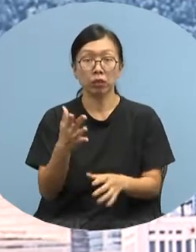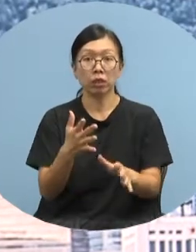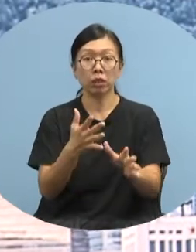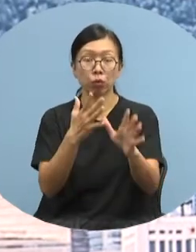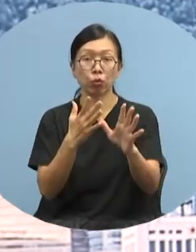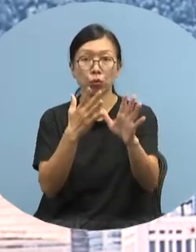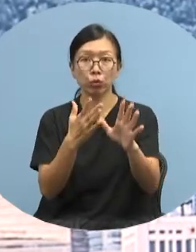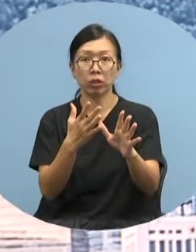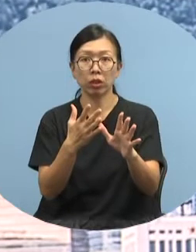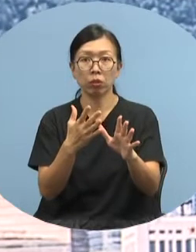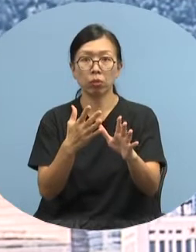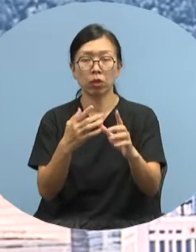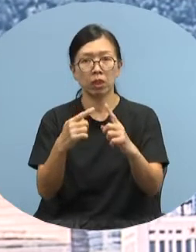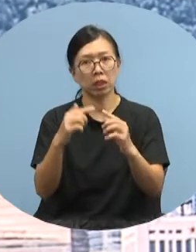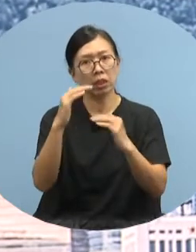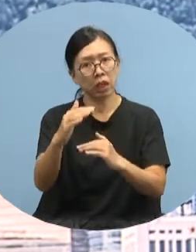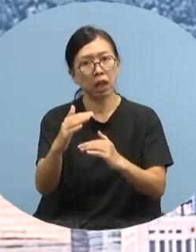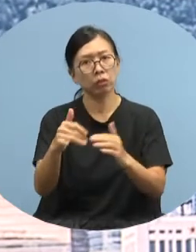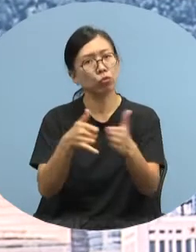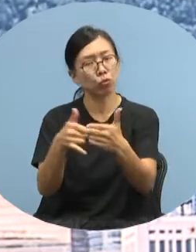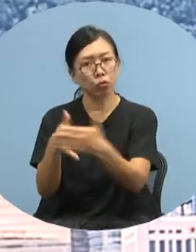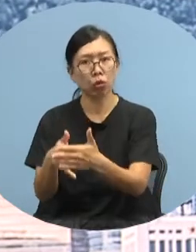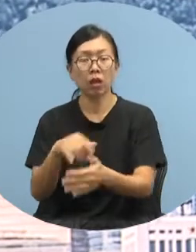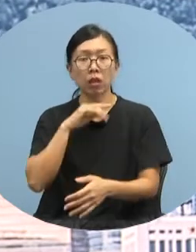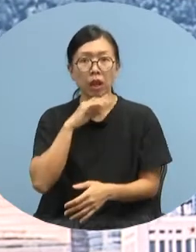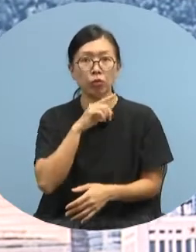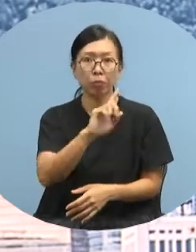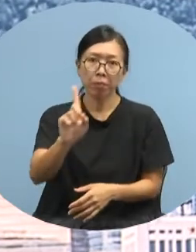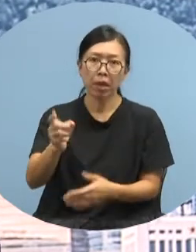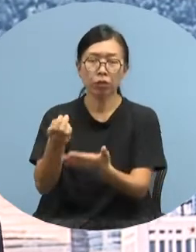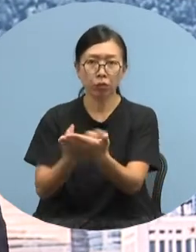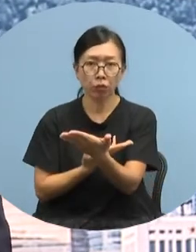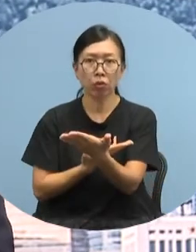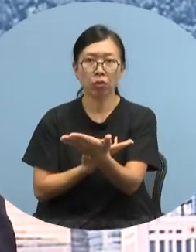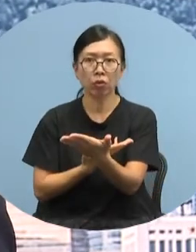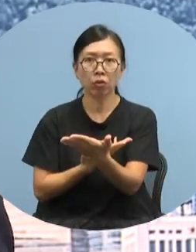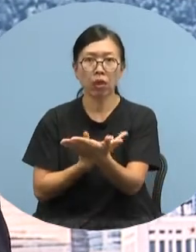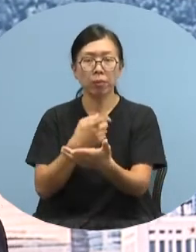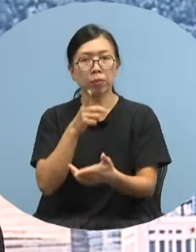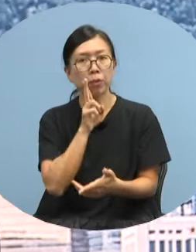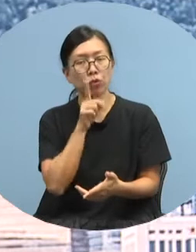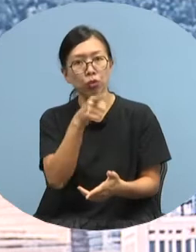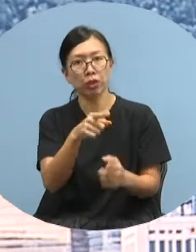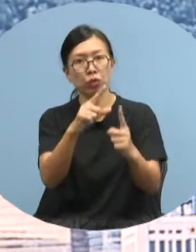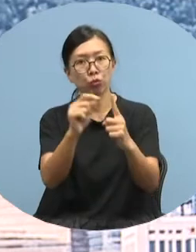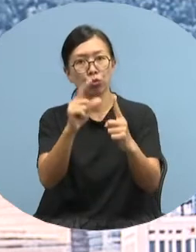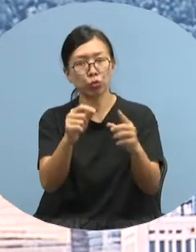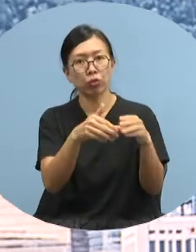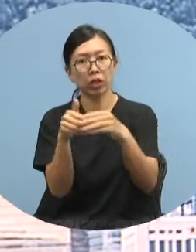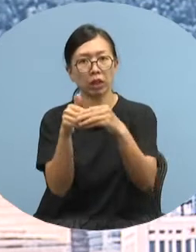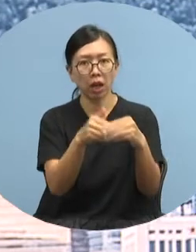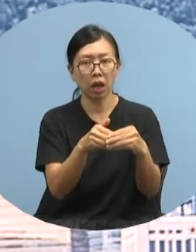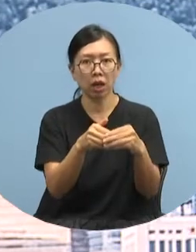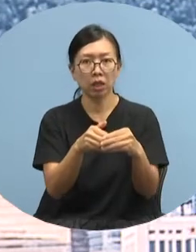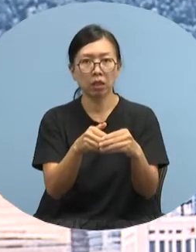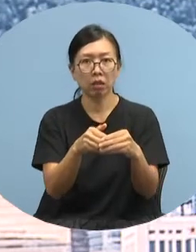受制於那個限聚令的人數之外呢，其實如果有一些任何的措施令到他們在個帶團的時候能夠確保參與的